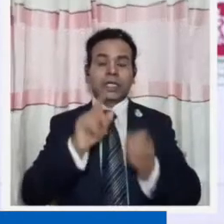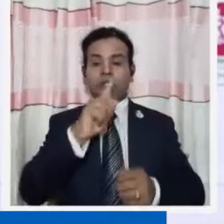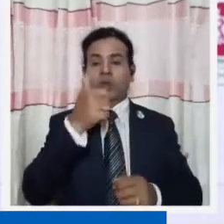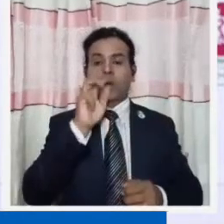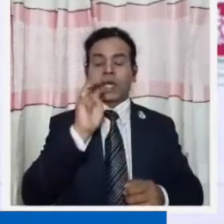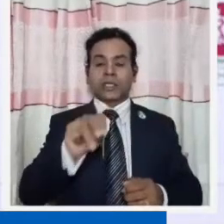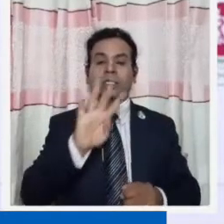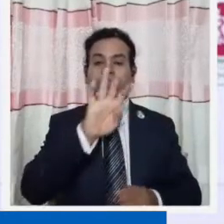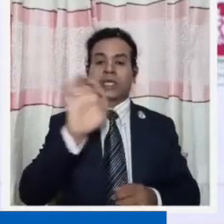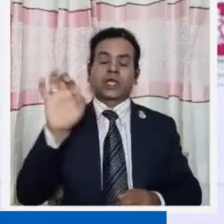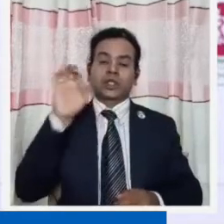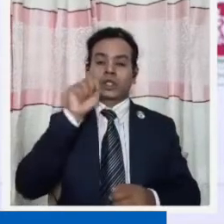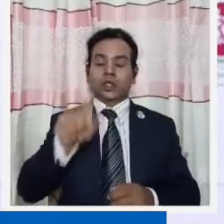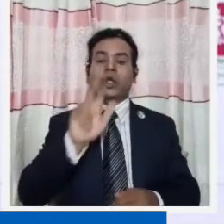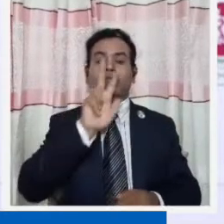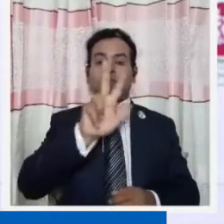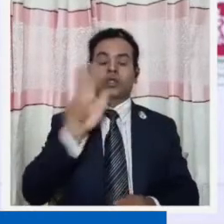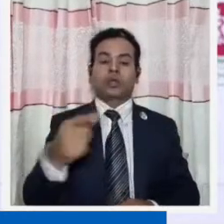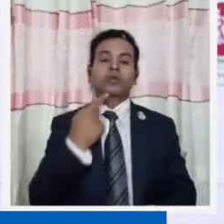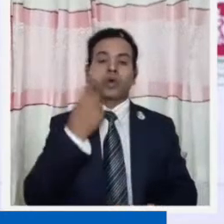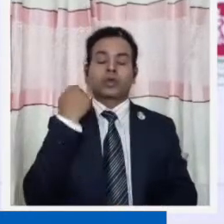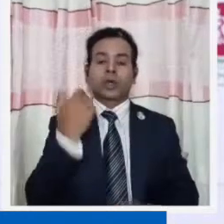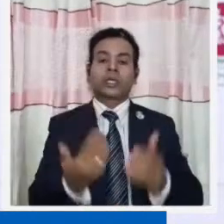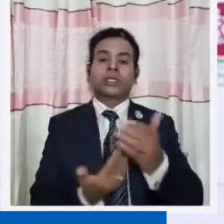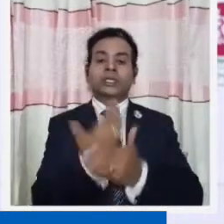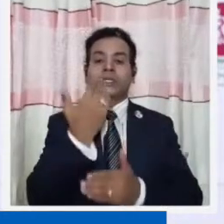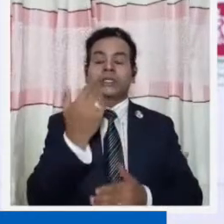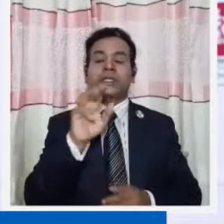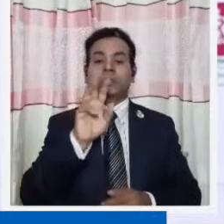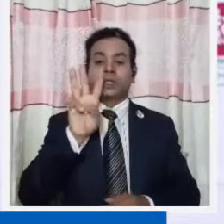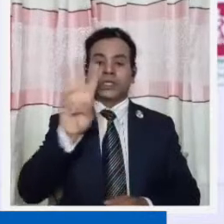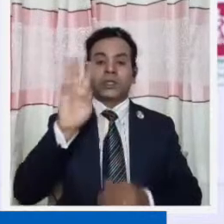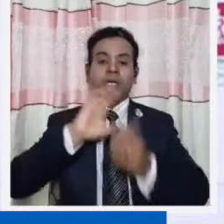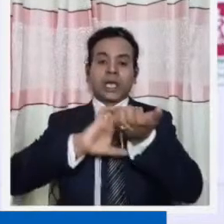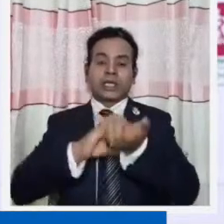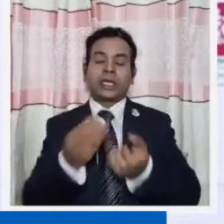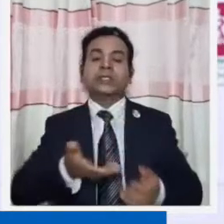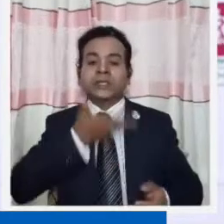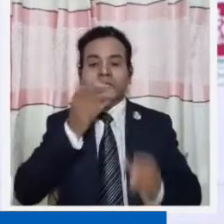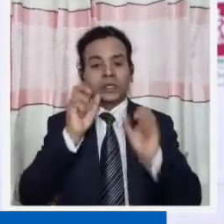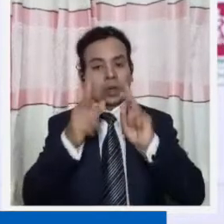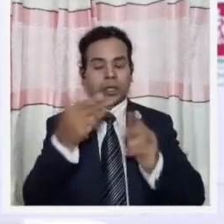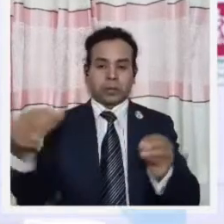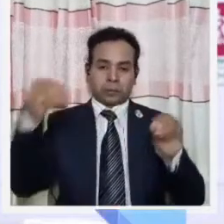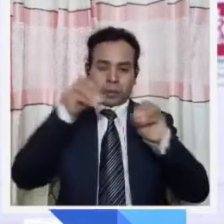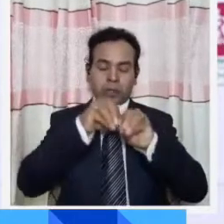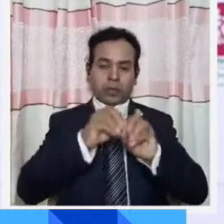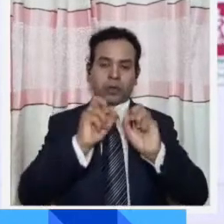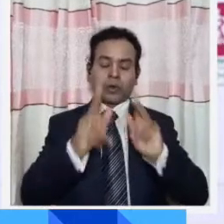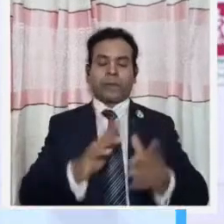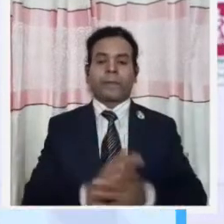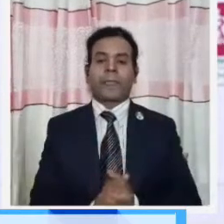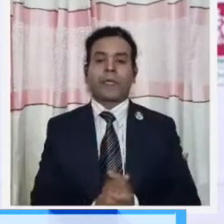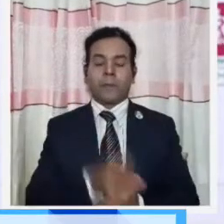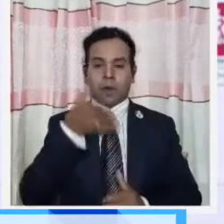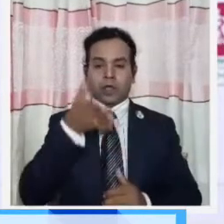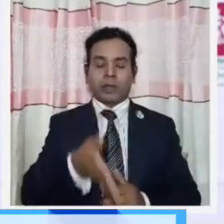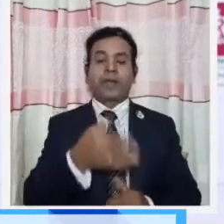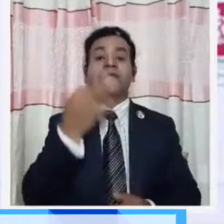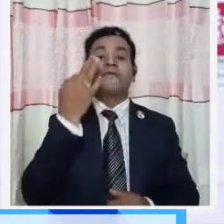১,৩৬,২৯,৪৬৪টি। অনলাইন প্ল্যাটফর্ম মুক্তপাঠে হটলাইন সেবা দেওয়ার জন্য প্রশিক্ষণপ্রাপ্ত চিকিৎসক ১৬,৪৮৮ জন,